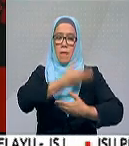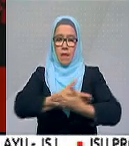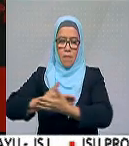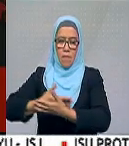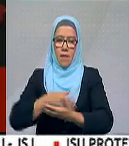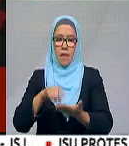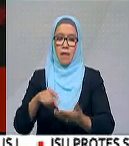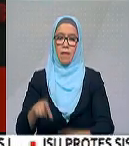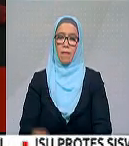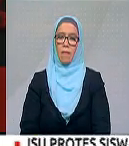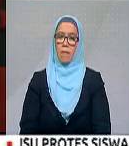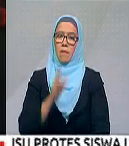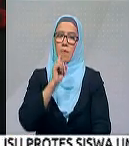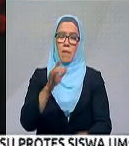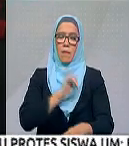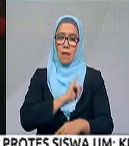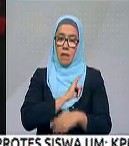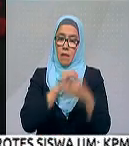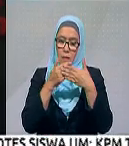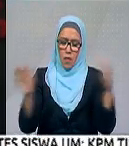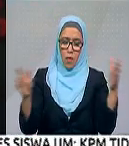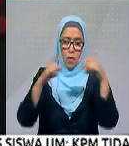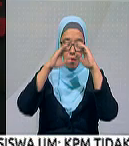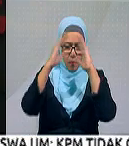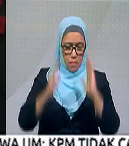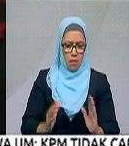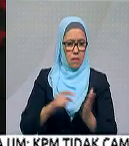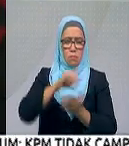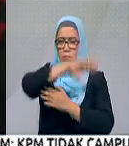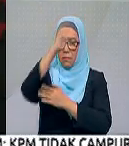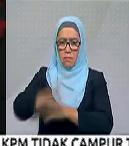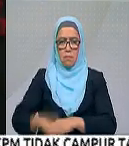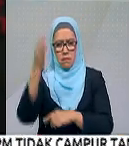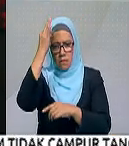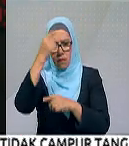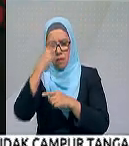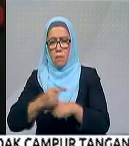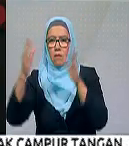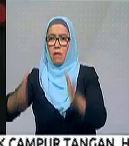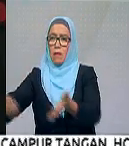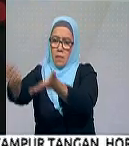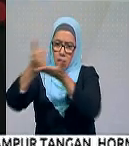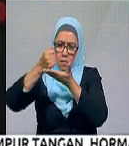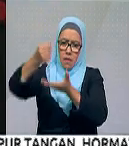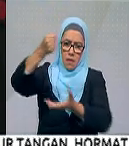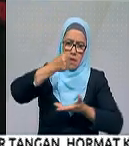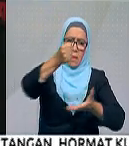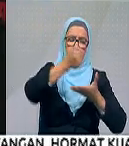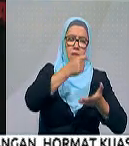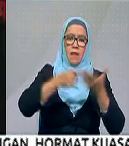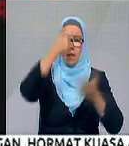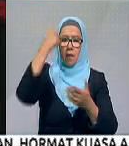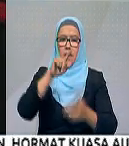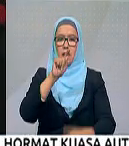menunggu orang memberi infak ke memberi apa pun pada kami. Kami sewa sendiri tahfiz tu untuk kami jalankan,